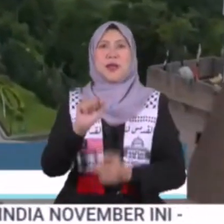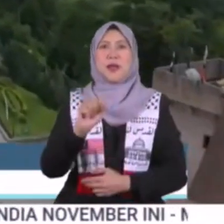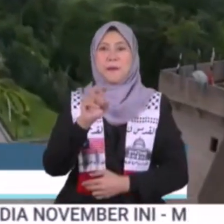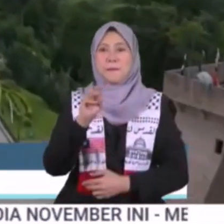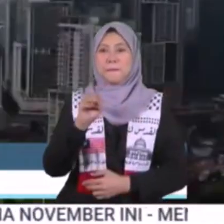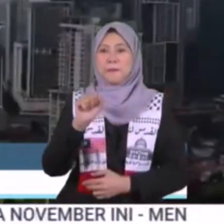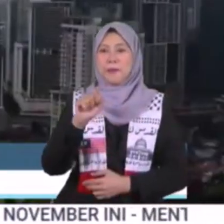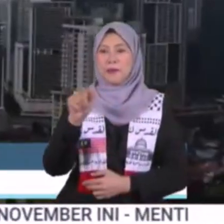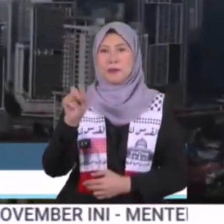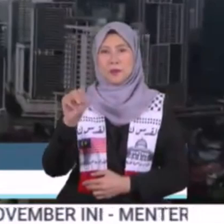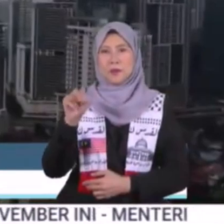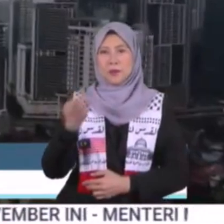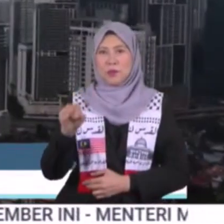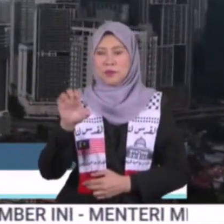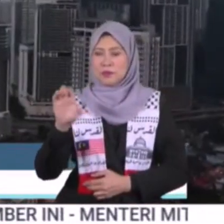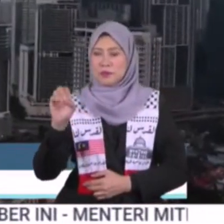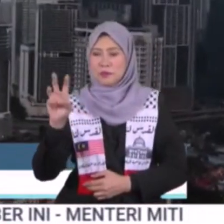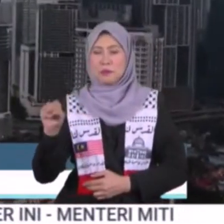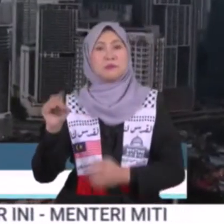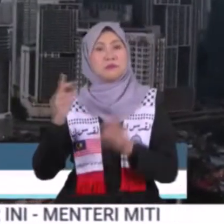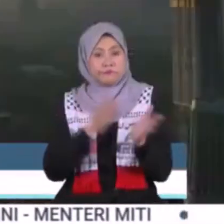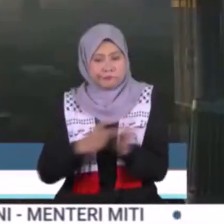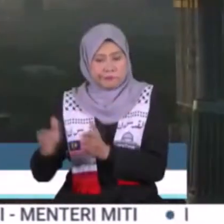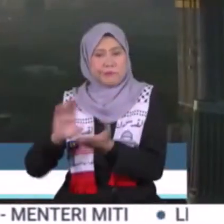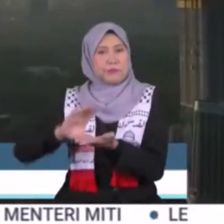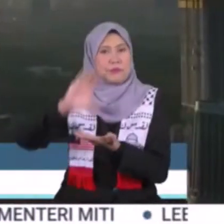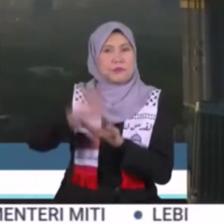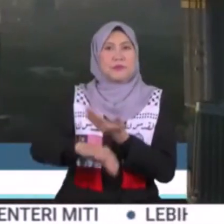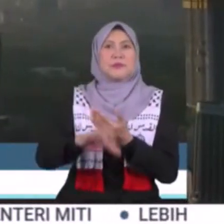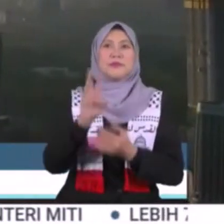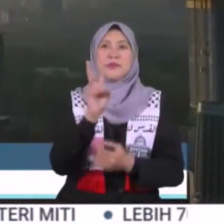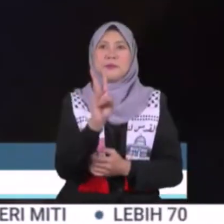Amazon.com Inc. Itu turut merancang pelaburan kira-kira